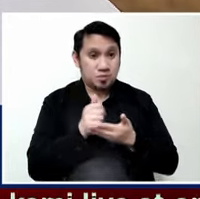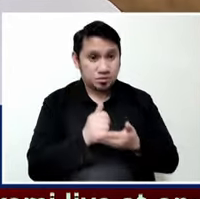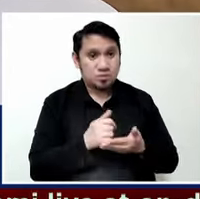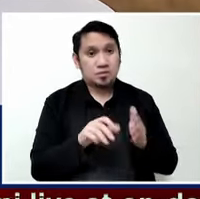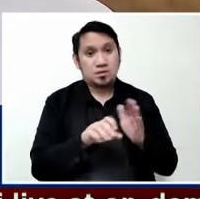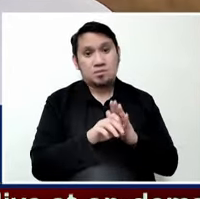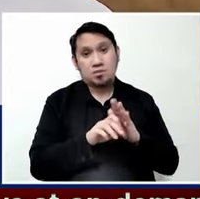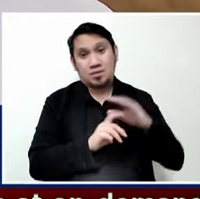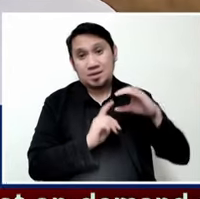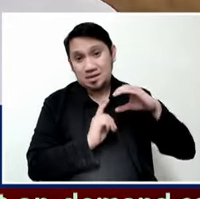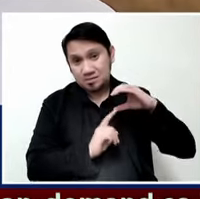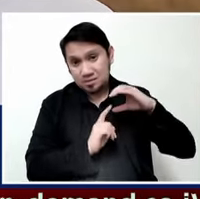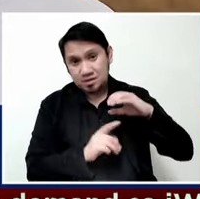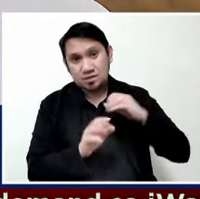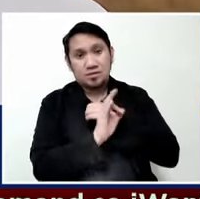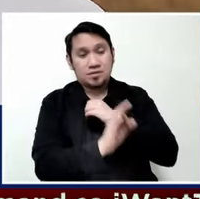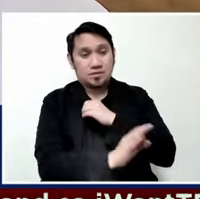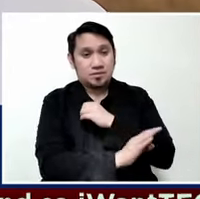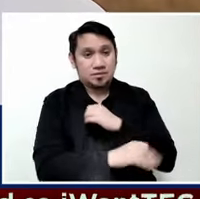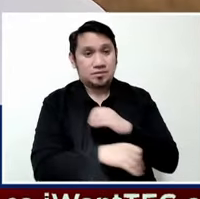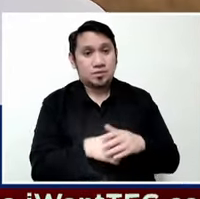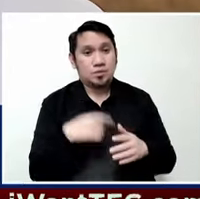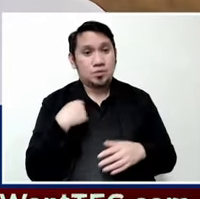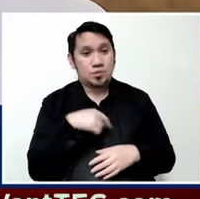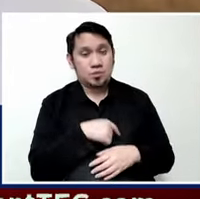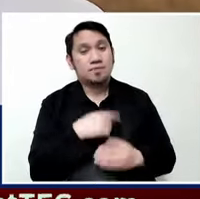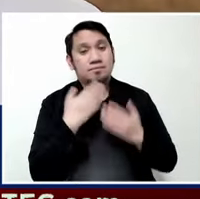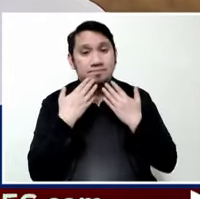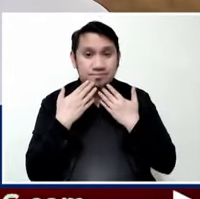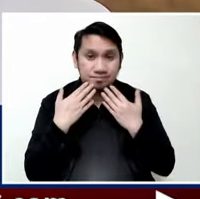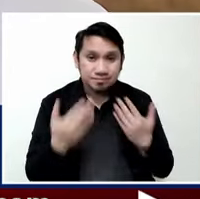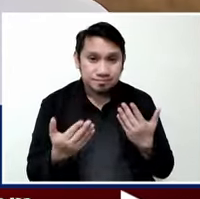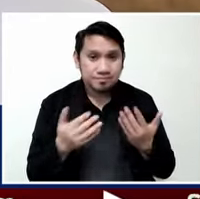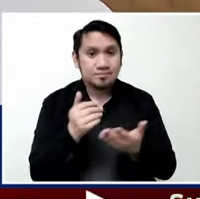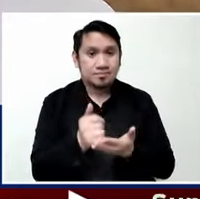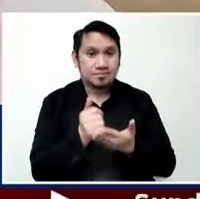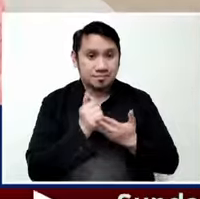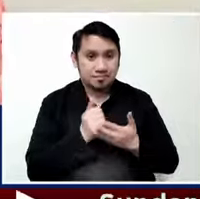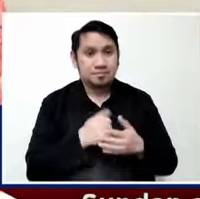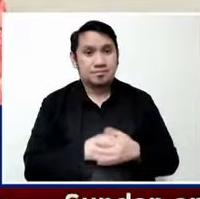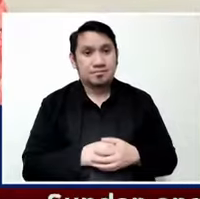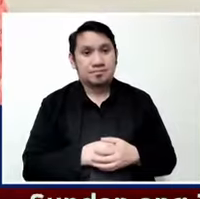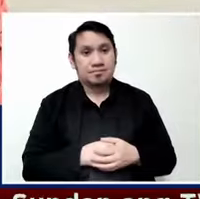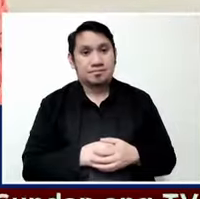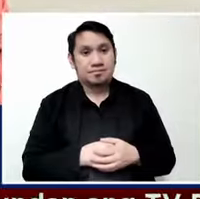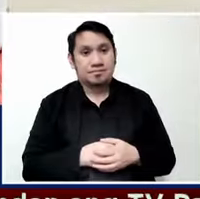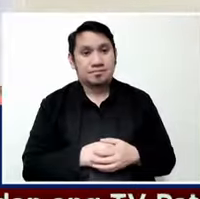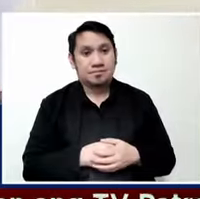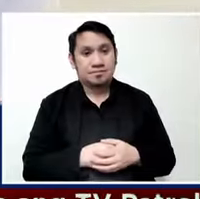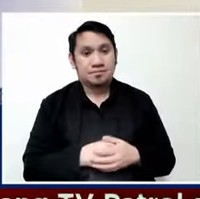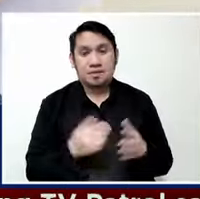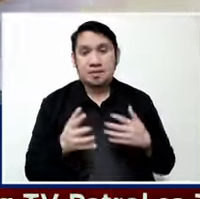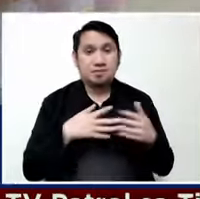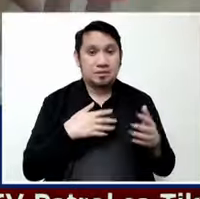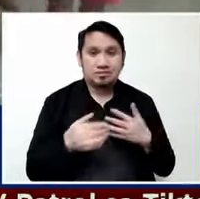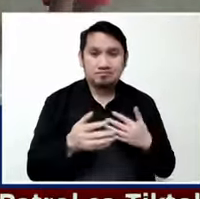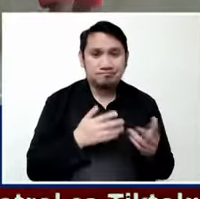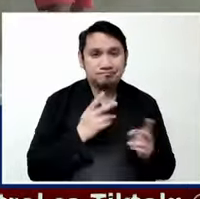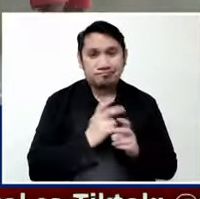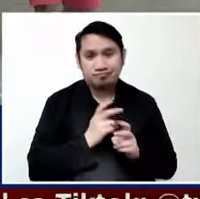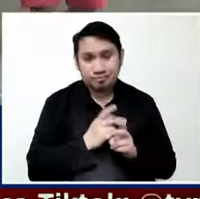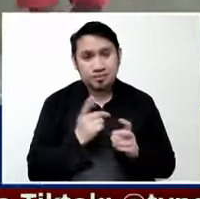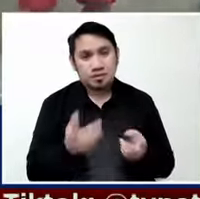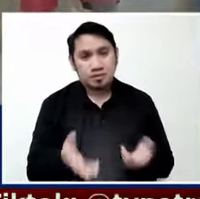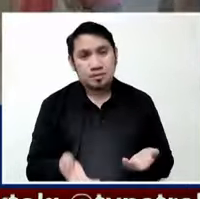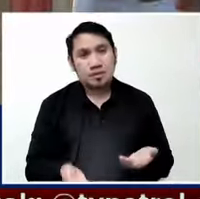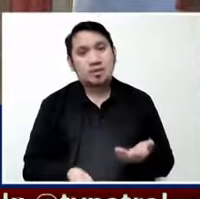Foundation ay taus-puso pa kayong nagpapasalamat sa tulong na pinabot sa amin. Mabigat man, gumagaan ang problema